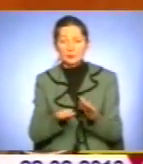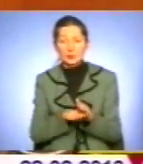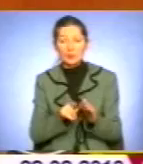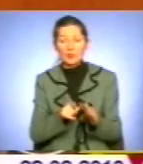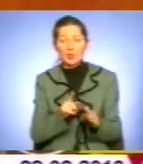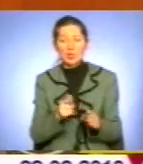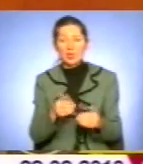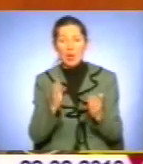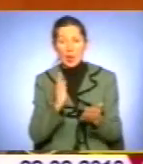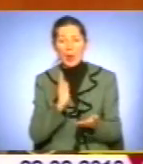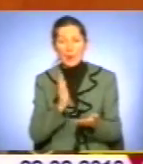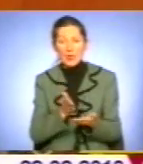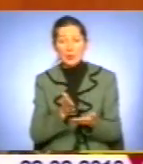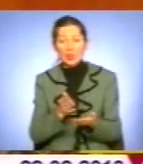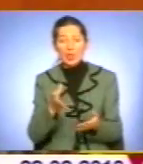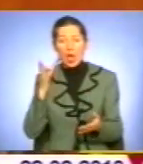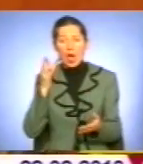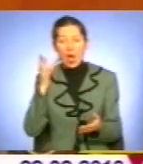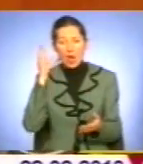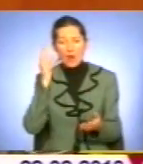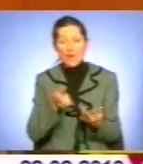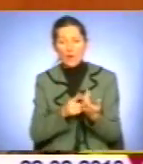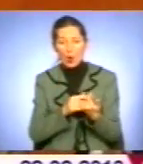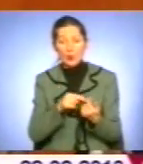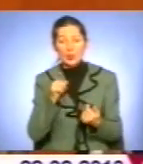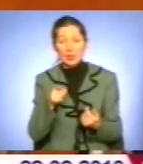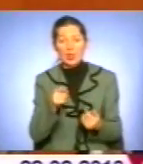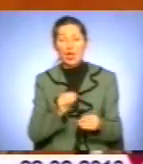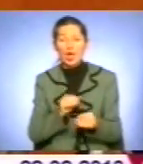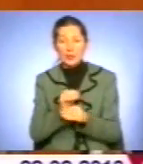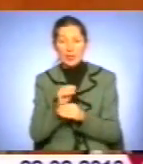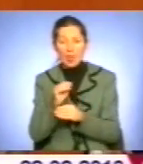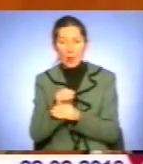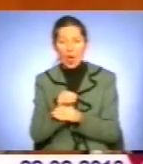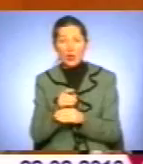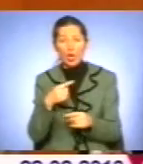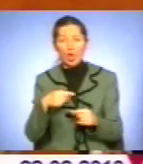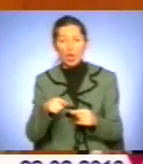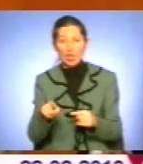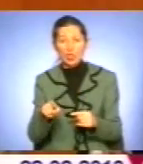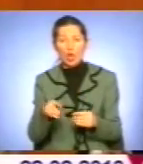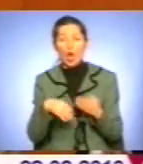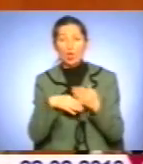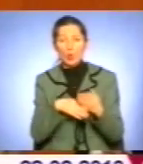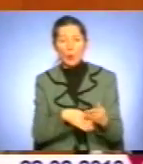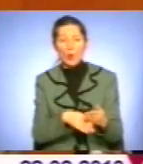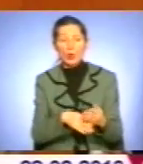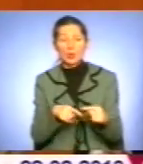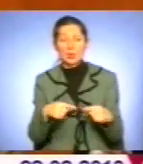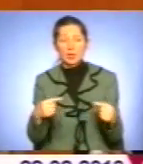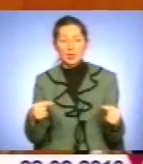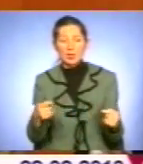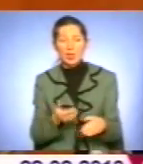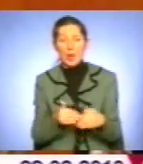безпосередньо на рахунок тих їхніх добавок, там інших допомог і так далі.